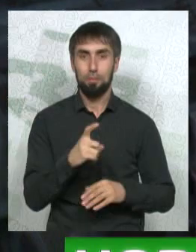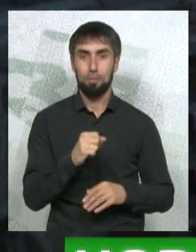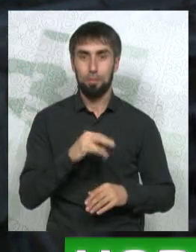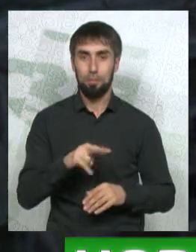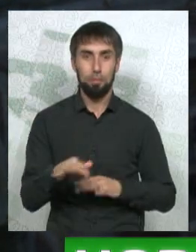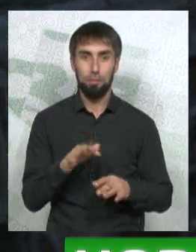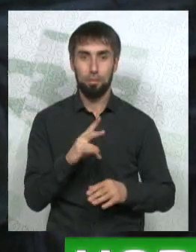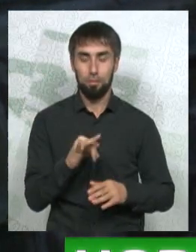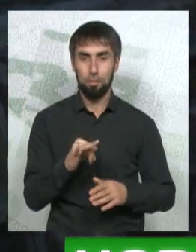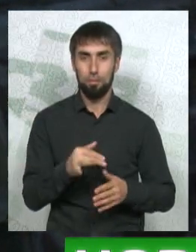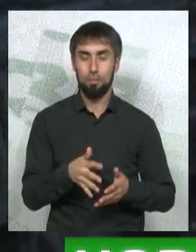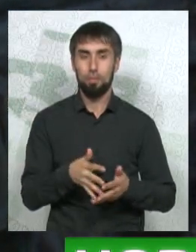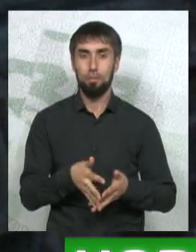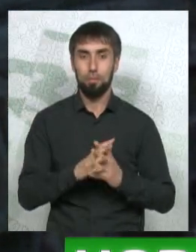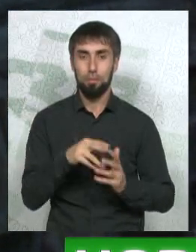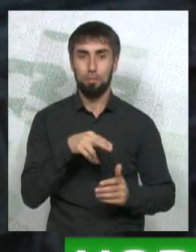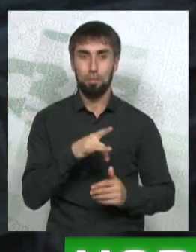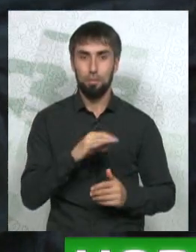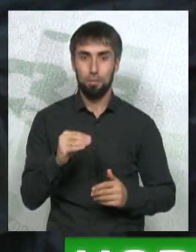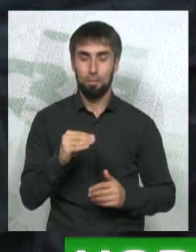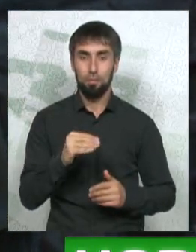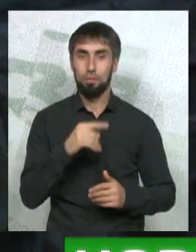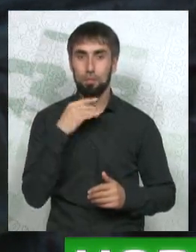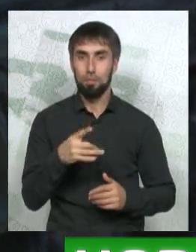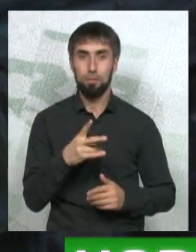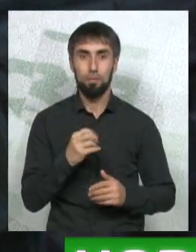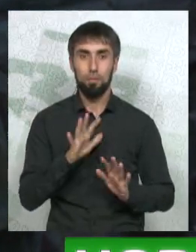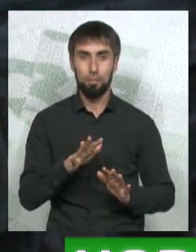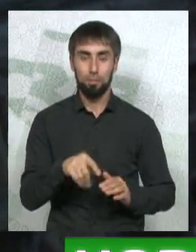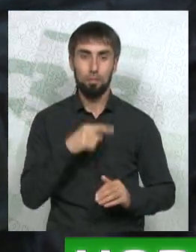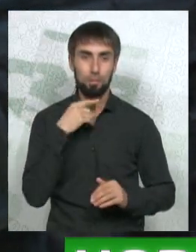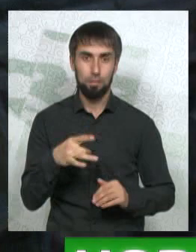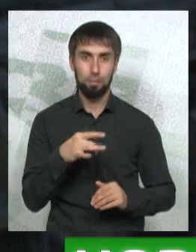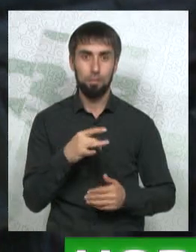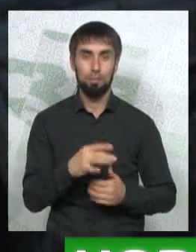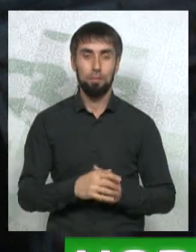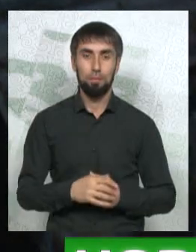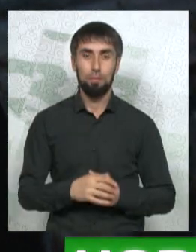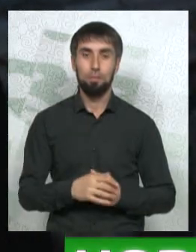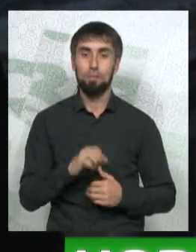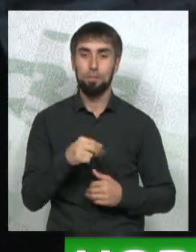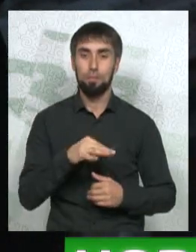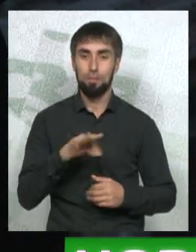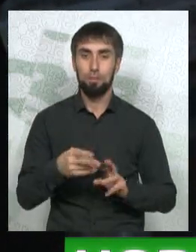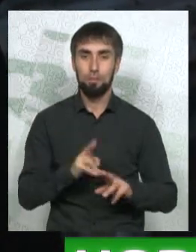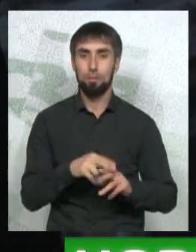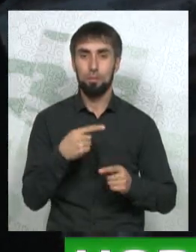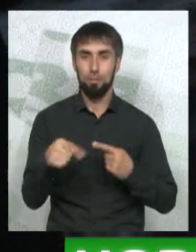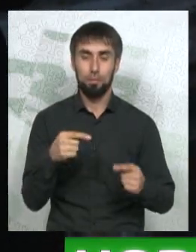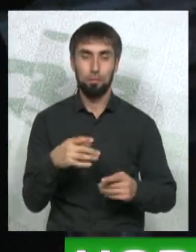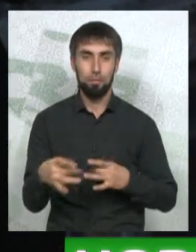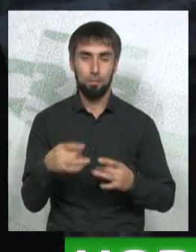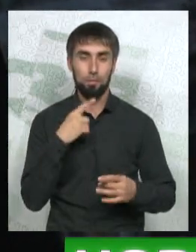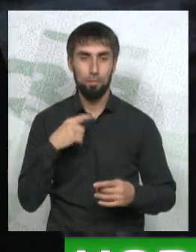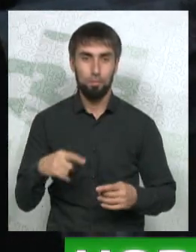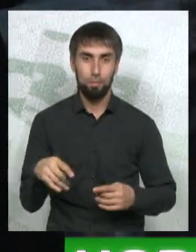мероприятия, они поднимают престиж республики. Не только у нас в регионе имеется в виду, а помимо этого в других регионах всей